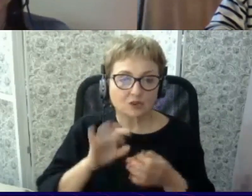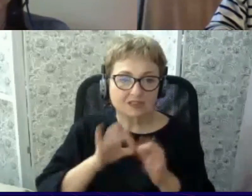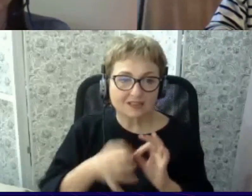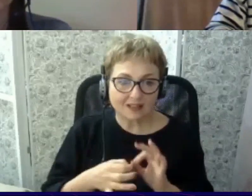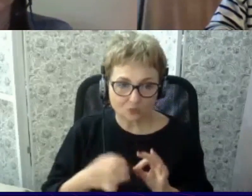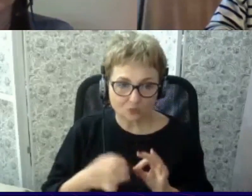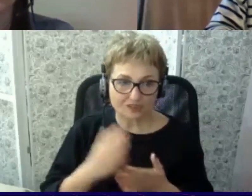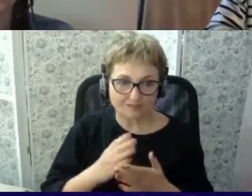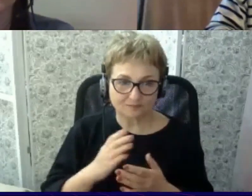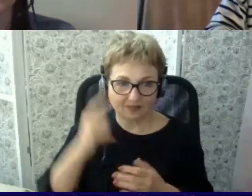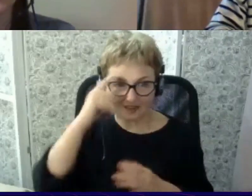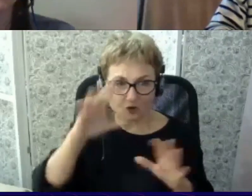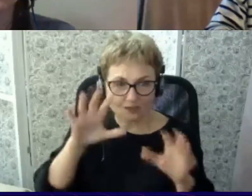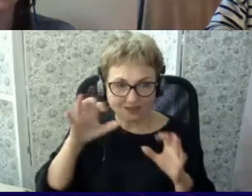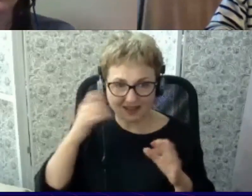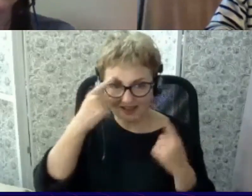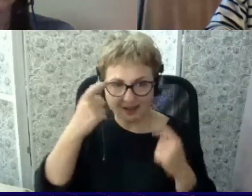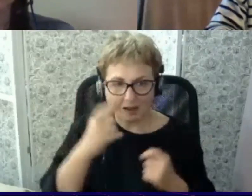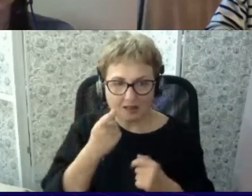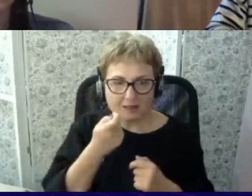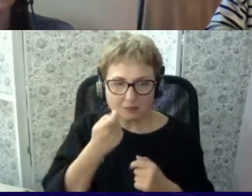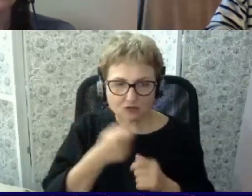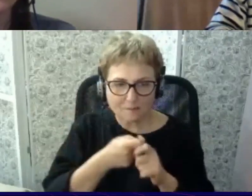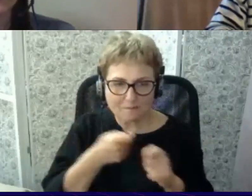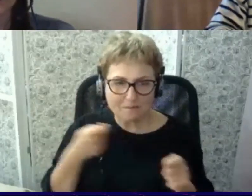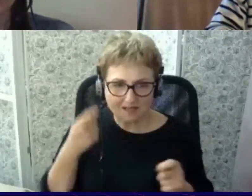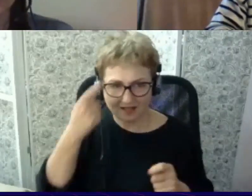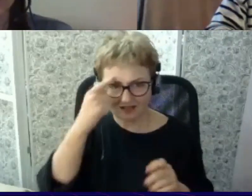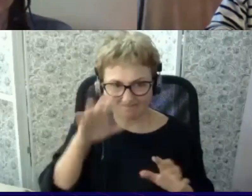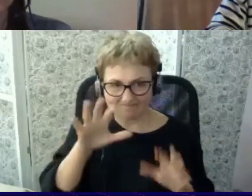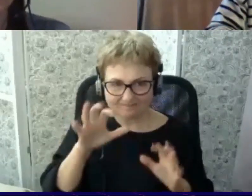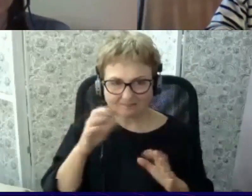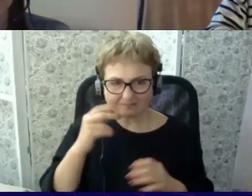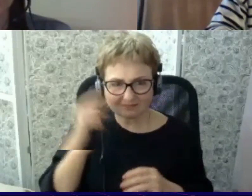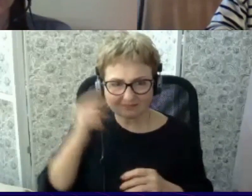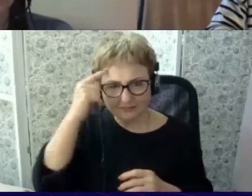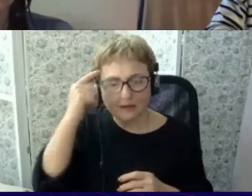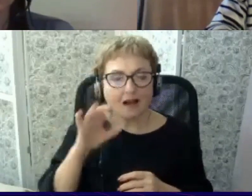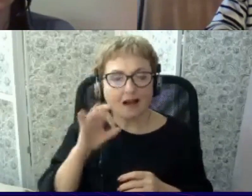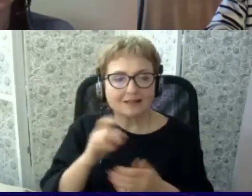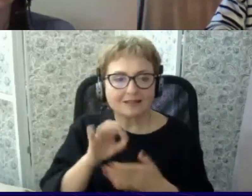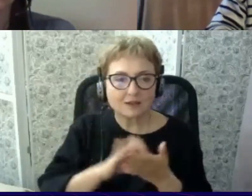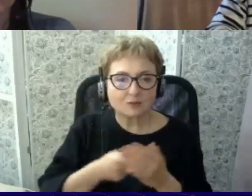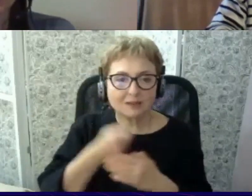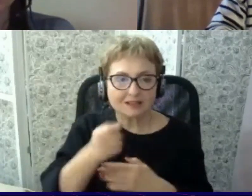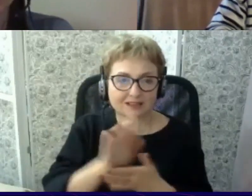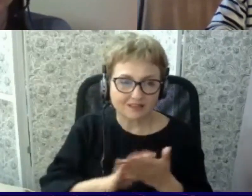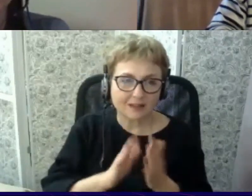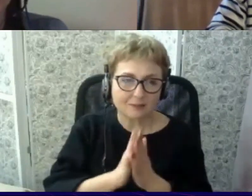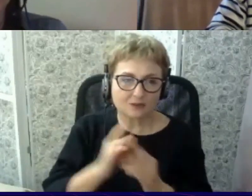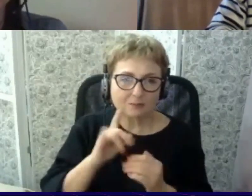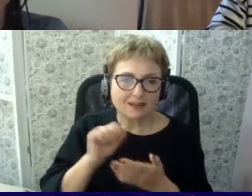есть сложности с восприятием информации, она немножко медленнее ее воспринимает и обрабатывает. И она сразу подала заявление,